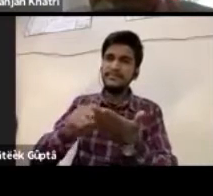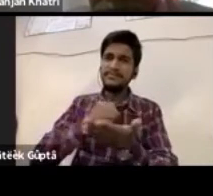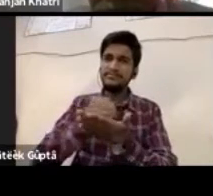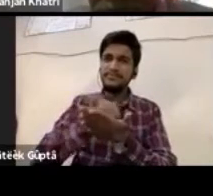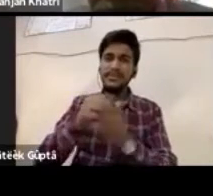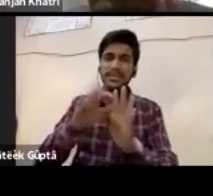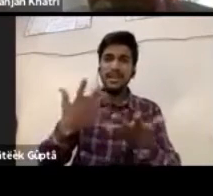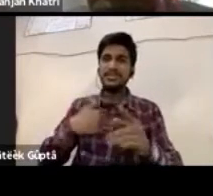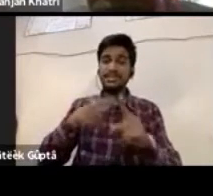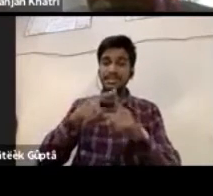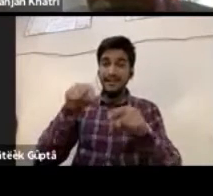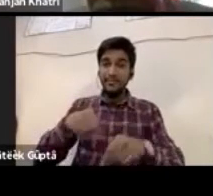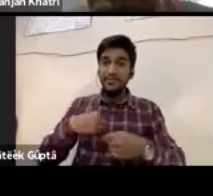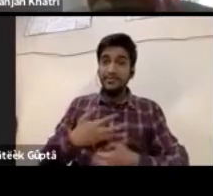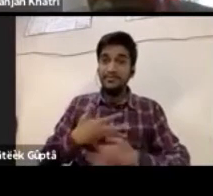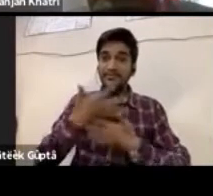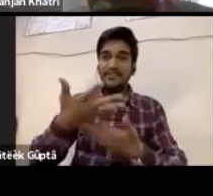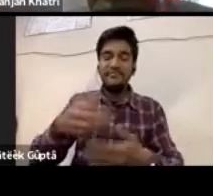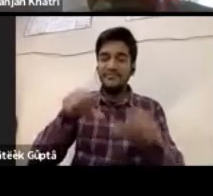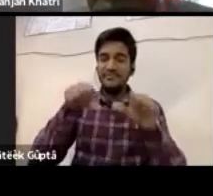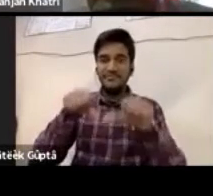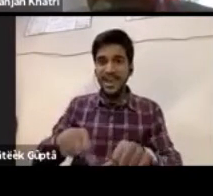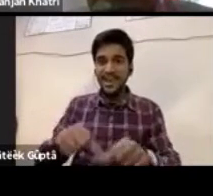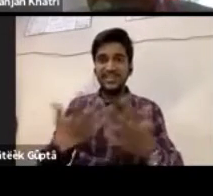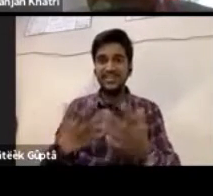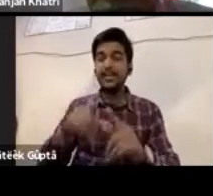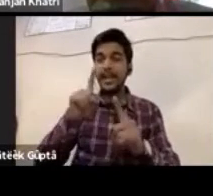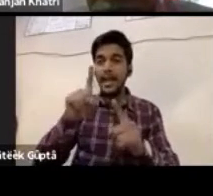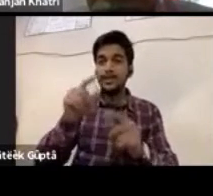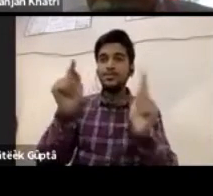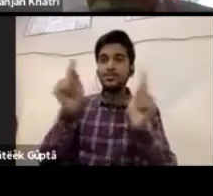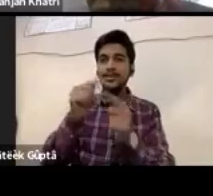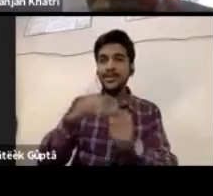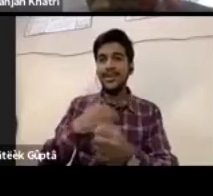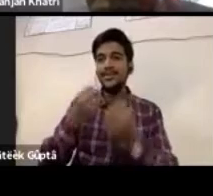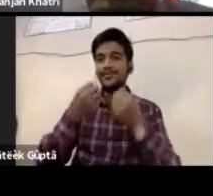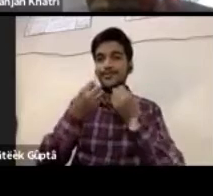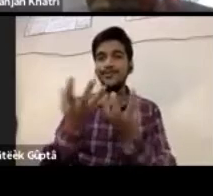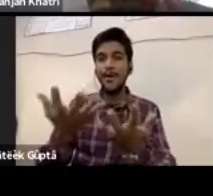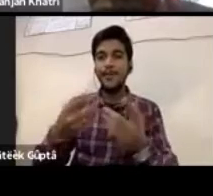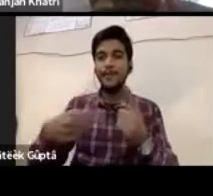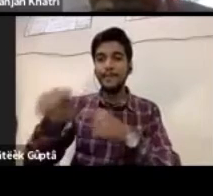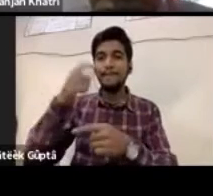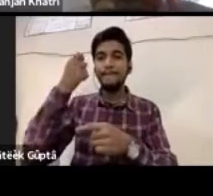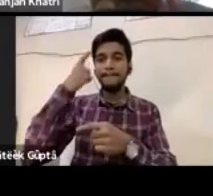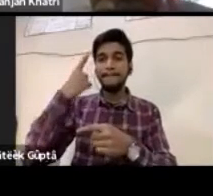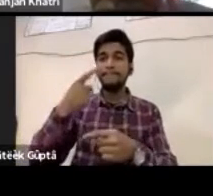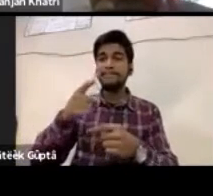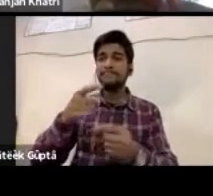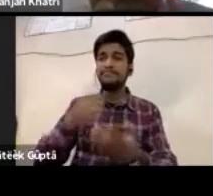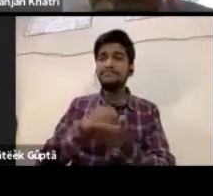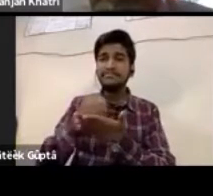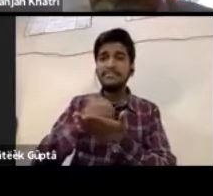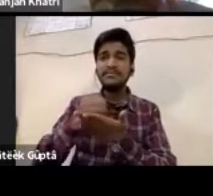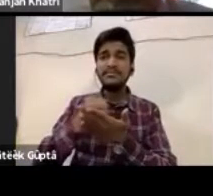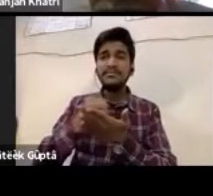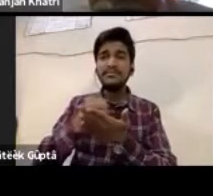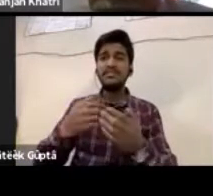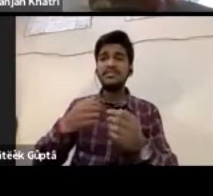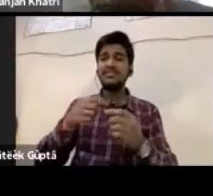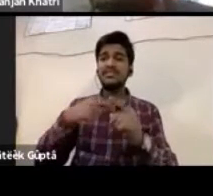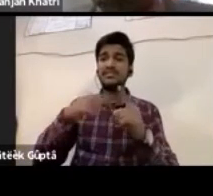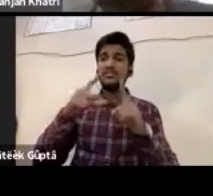भी नहीं कर सकती उनको. बट पढ़ने के बाद मुझे ऐसा लगा कि फिर मुझे